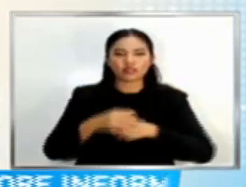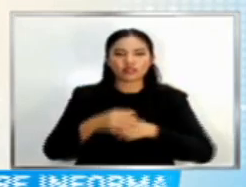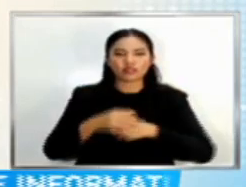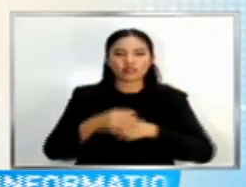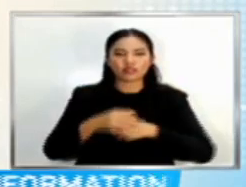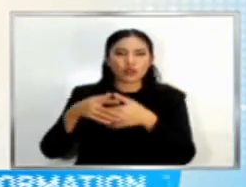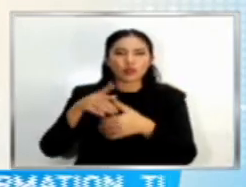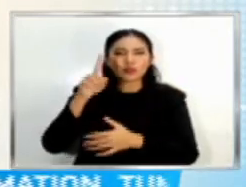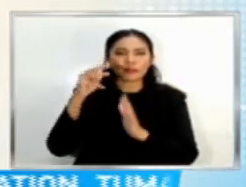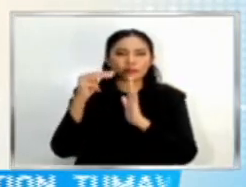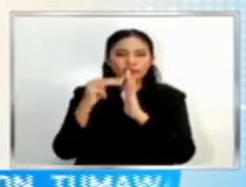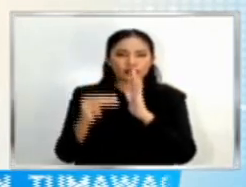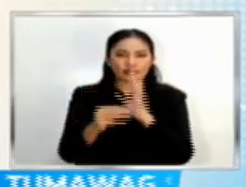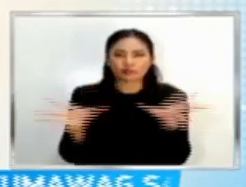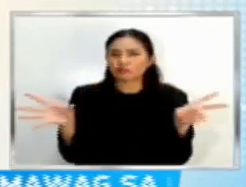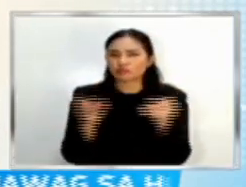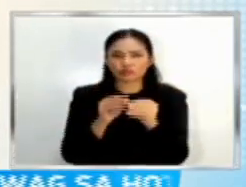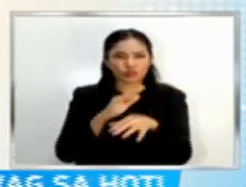million ang total cases.